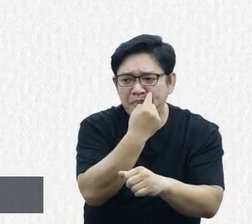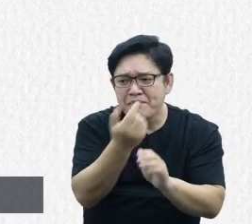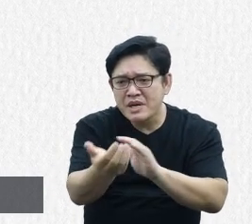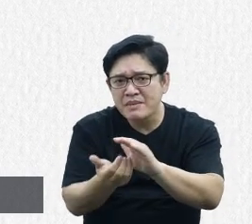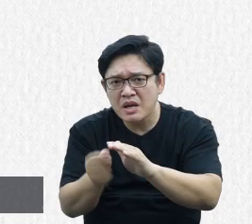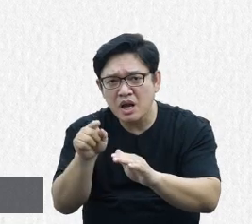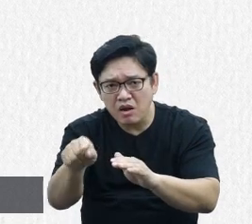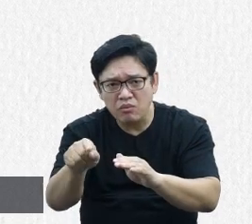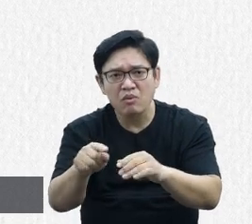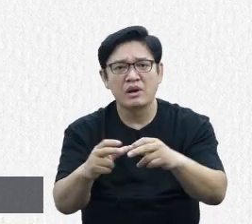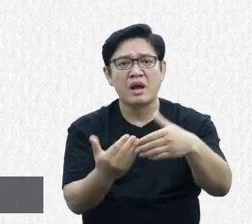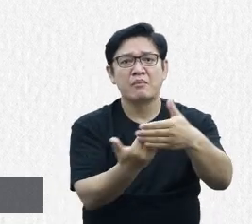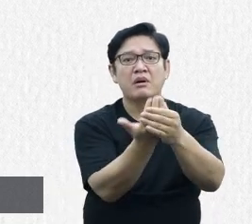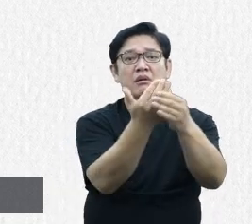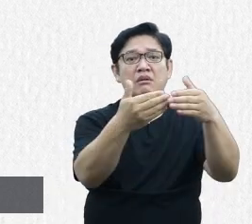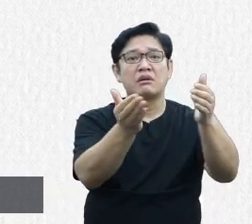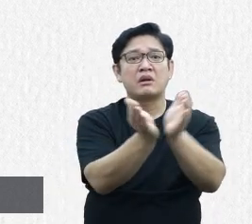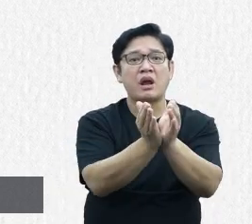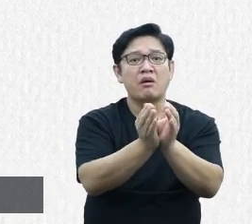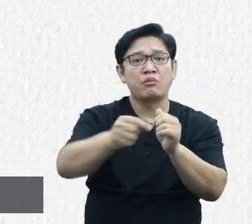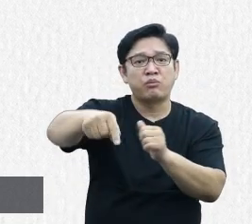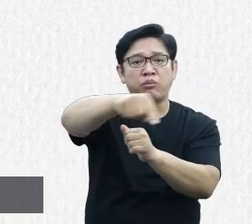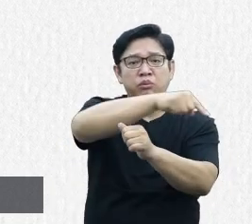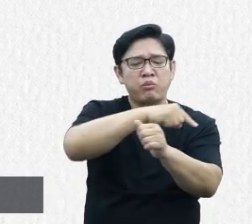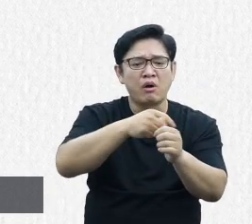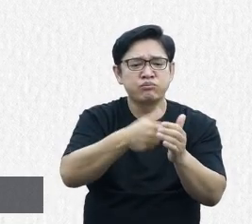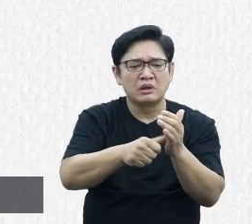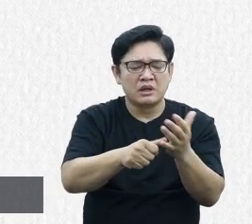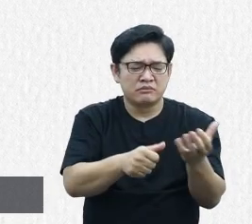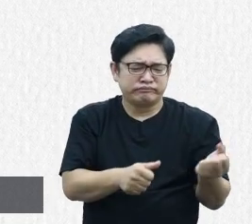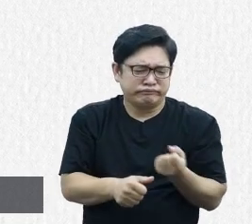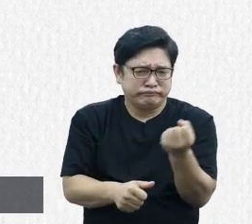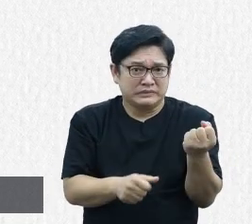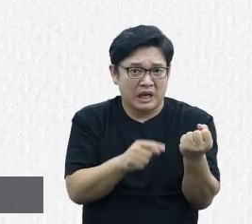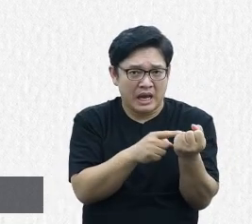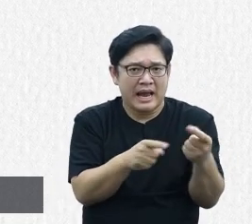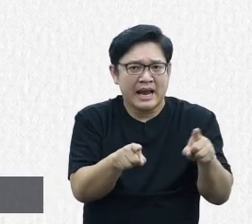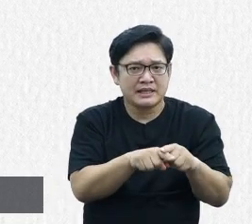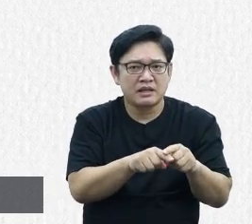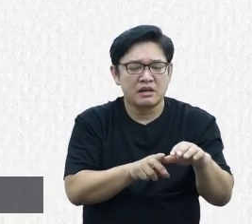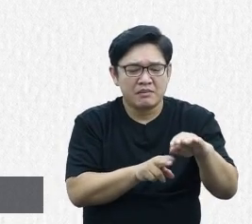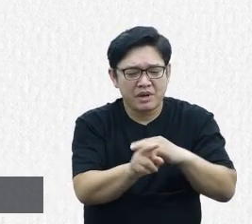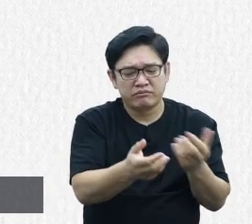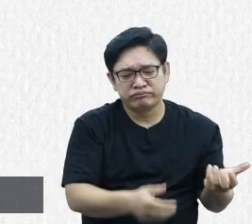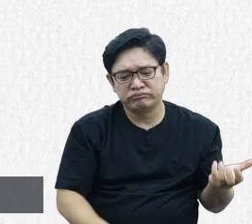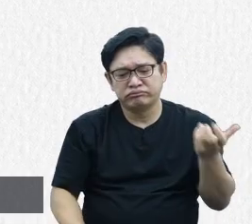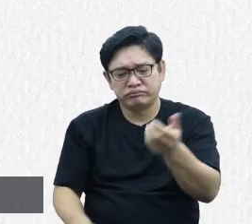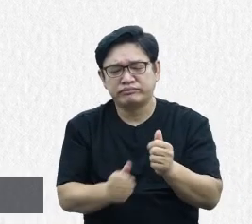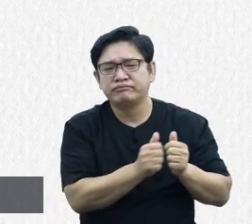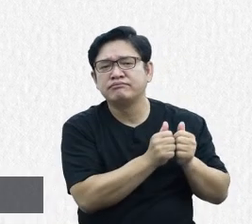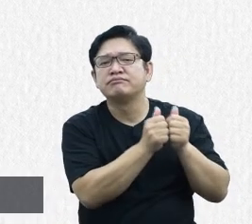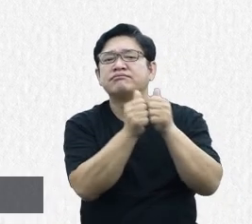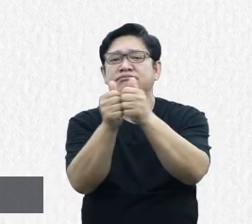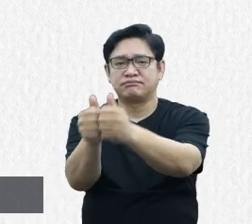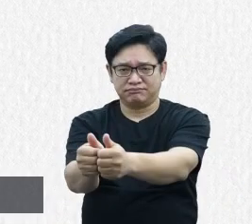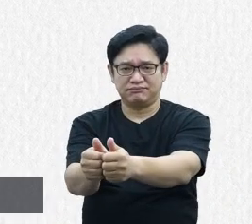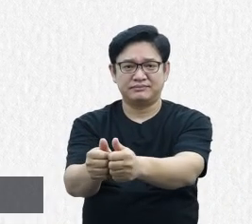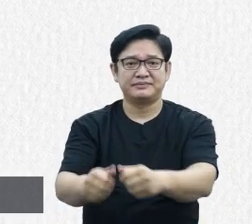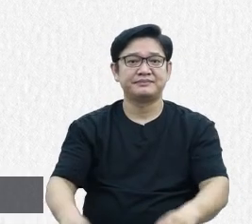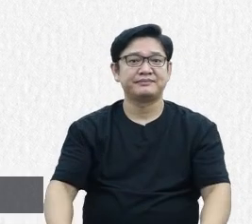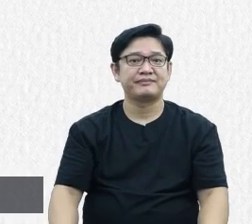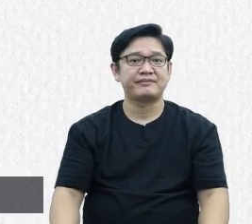힘들어하는 외부 자극을 미리 확인하고 발달장애인의 애착 물건이 있을 경우 대피 시 함께 소지할 수